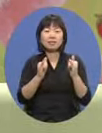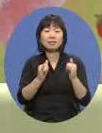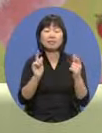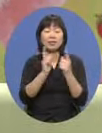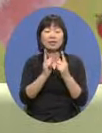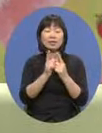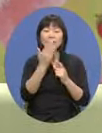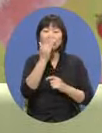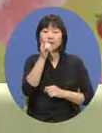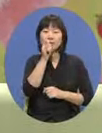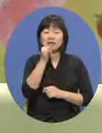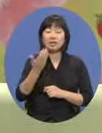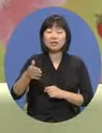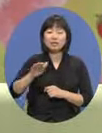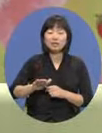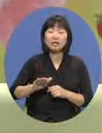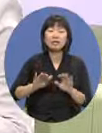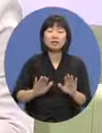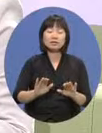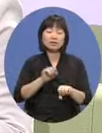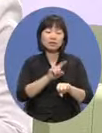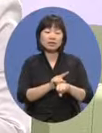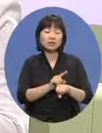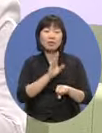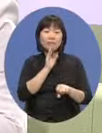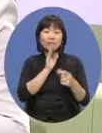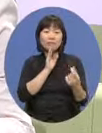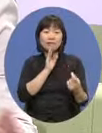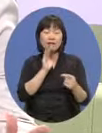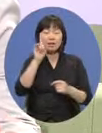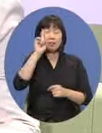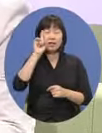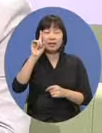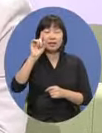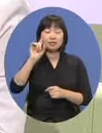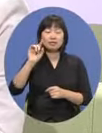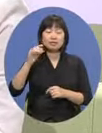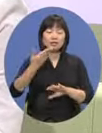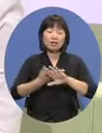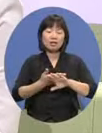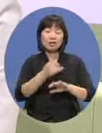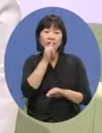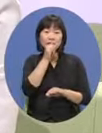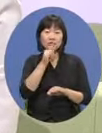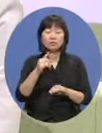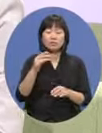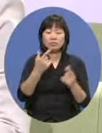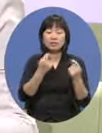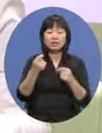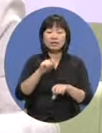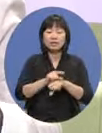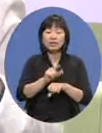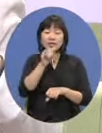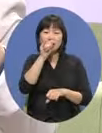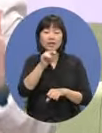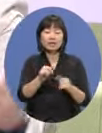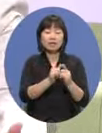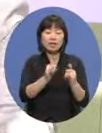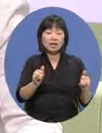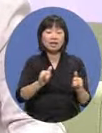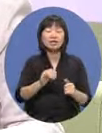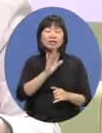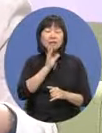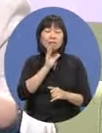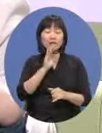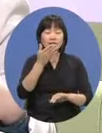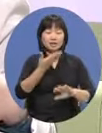만나게 돼 있어요. 그런데 이게 성격이 그런데 180도로 다르고 아 우리가 좀 비슷한 성향이 있다. 이 사람하고는 정말